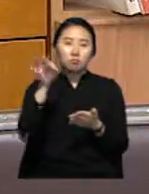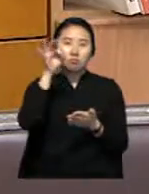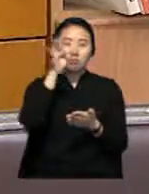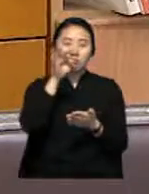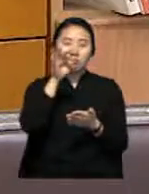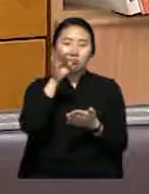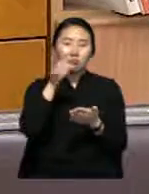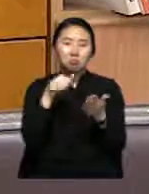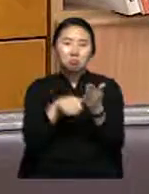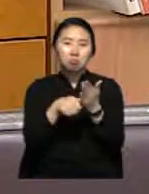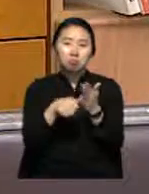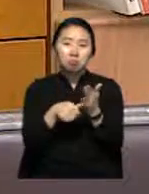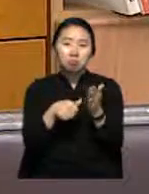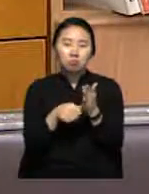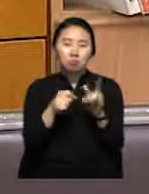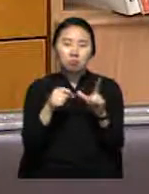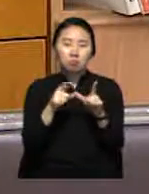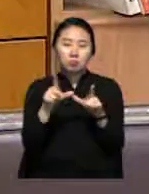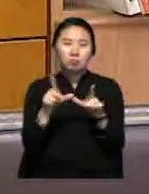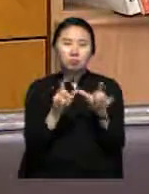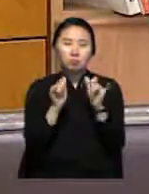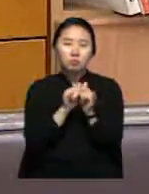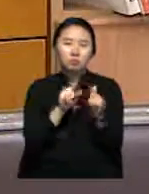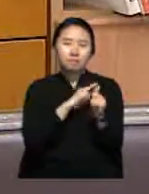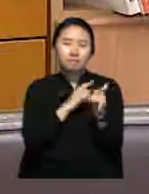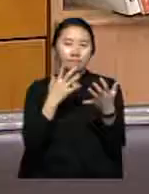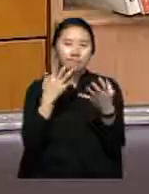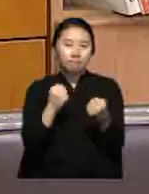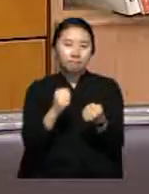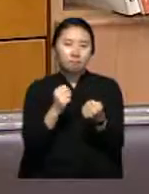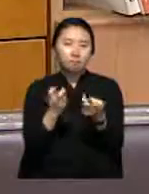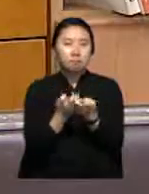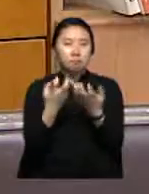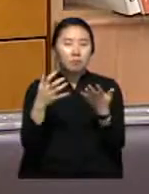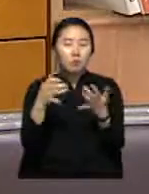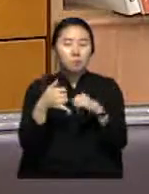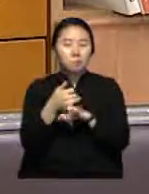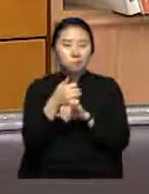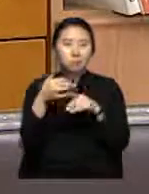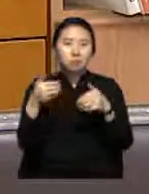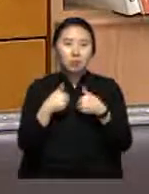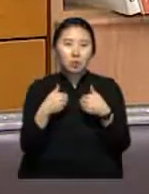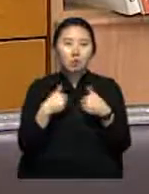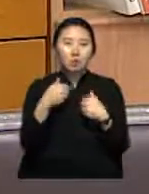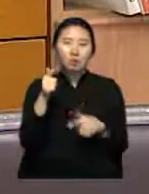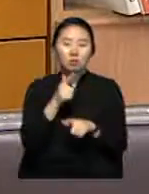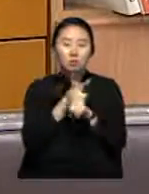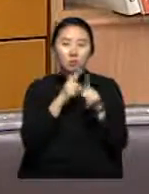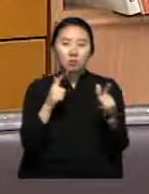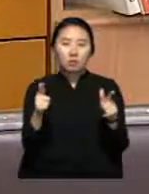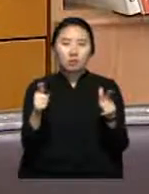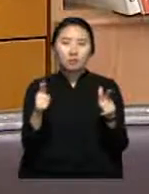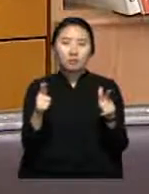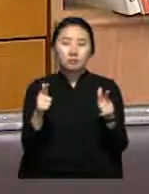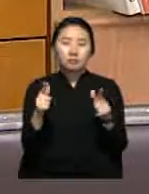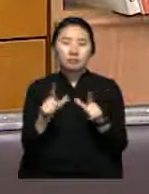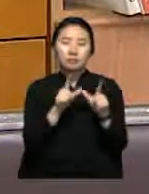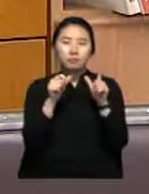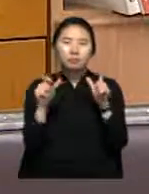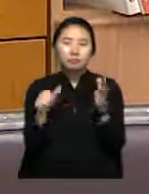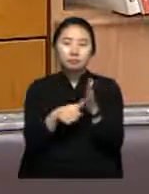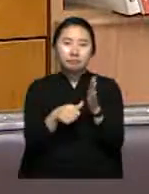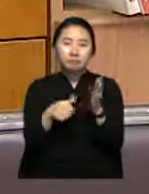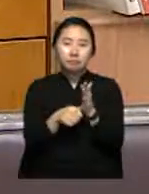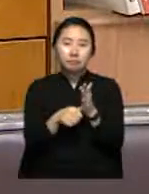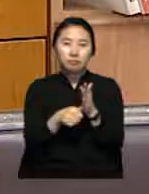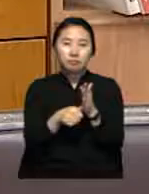올라가는 그런 상품들이 거의 서민들이 가장 많이 어쩔 수 없이 꼭 사야 되는 꼭 필요한 그런 생필품 중심으로